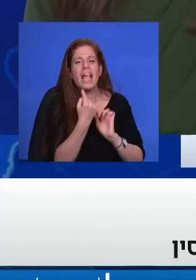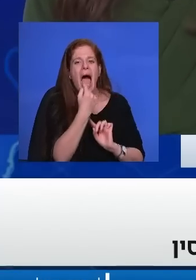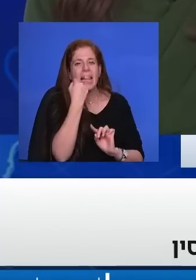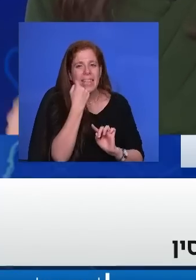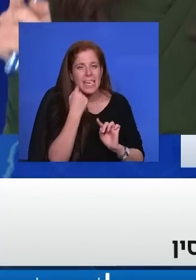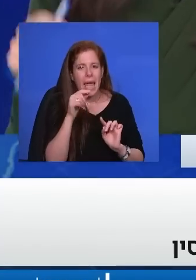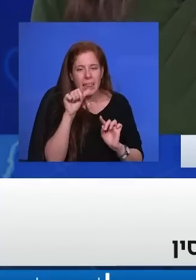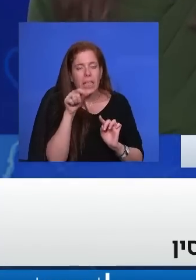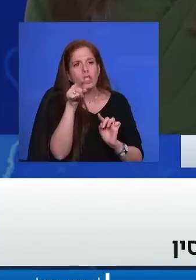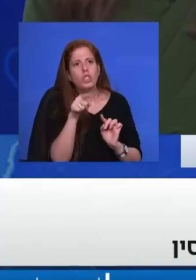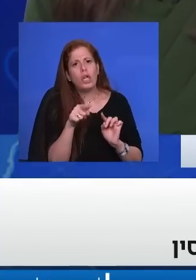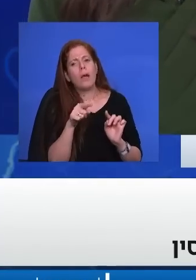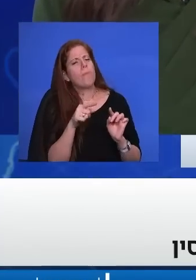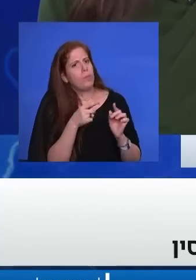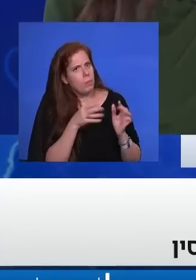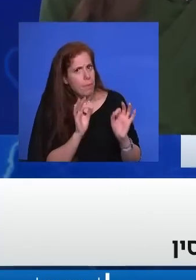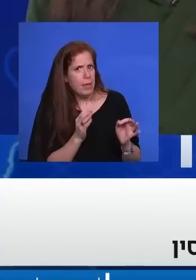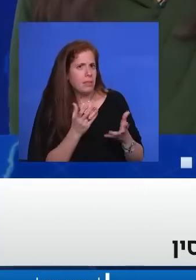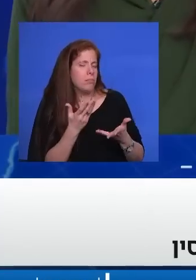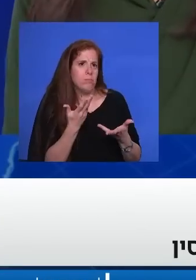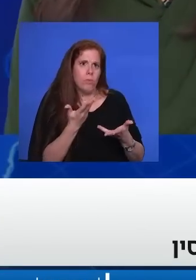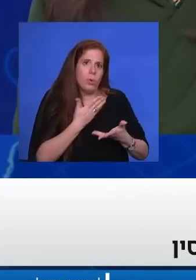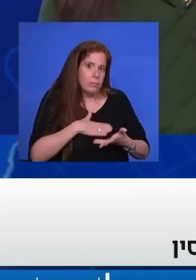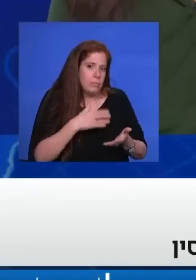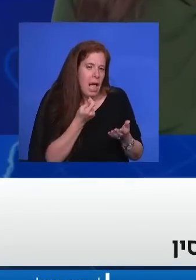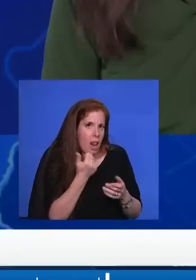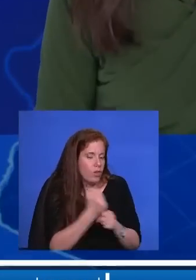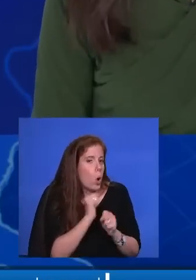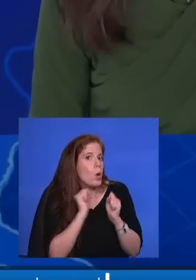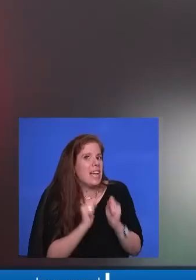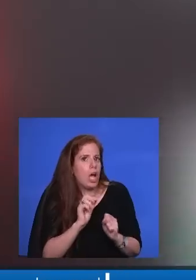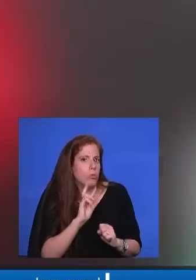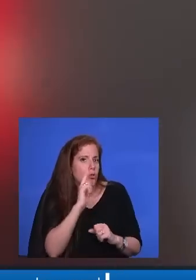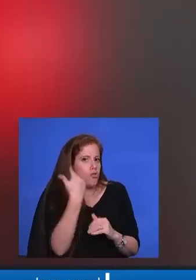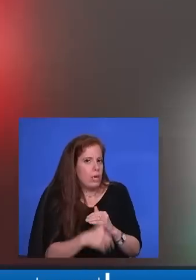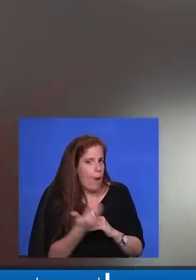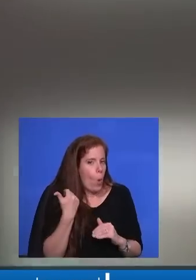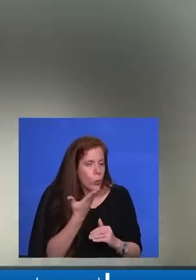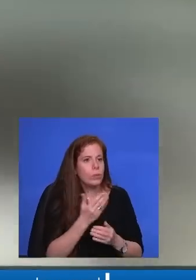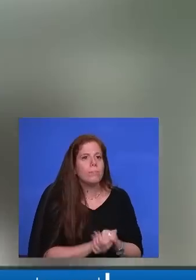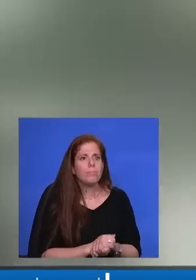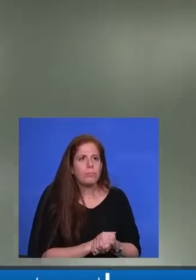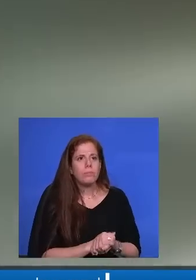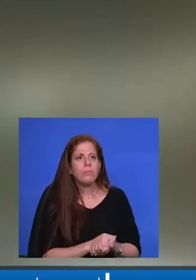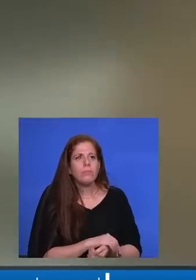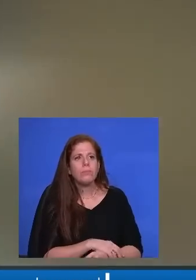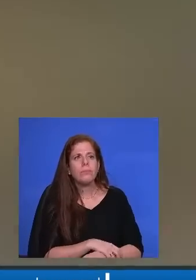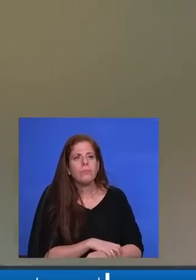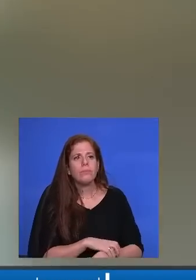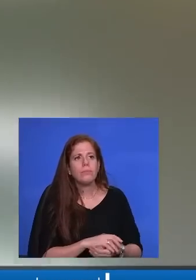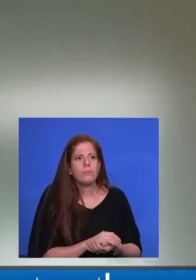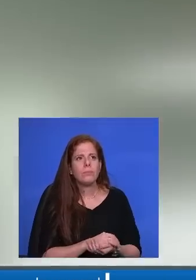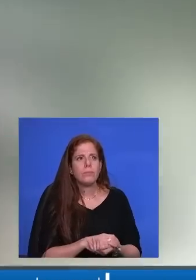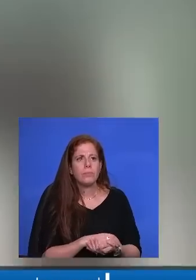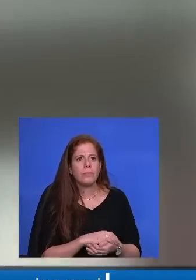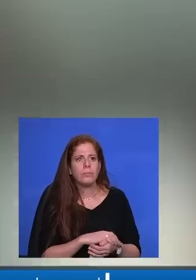הנמוך שהם מקבלים, על העבודה הכל כך קשה בשלוש השנים האחרונות. בוא נראה. איך זה נראה, כן? חלק! מה